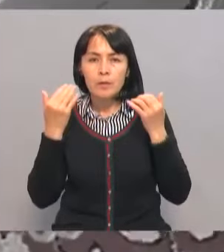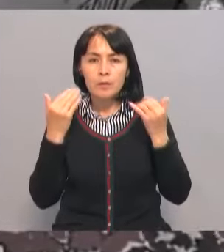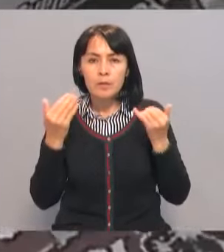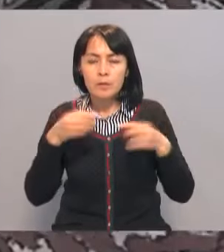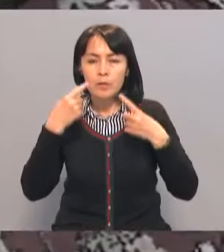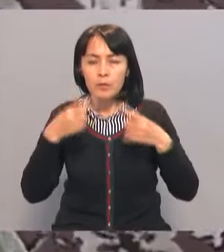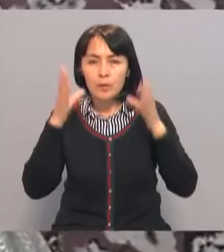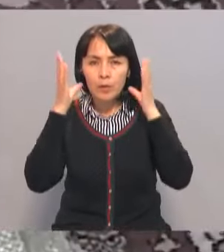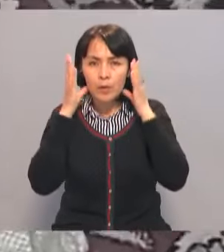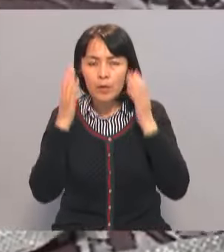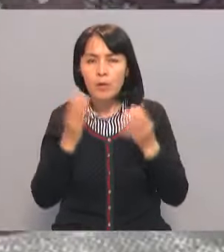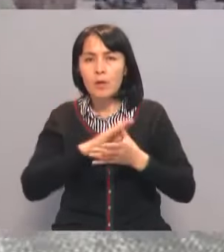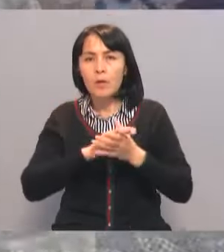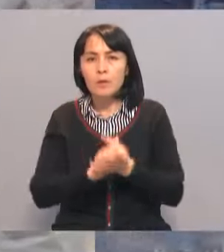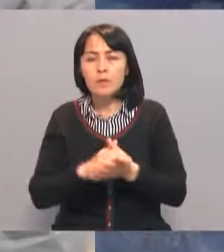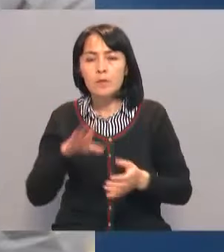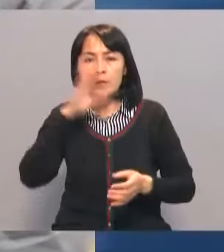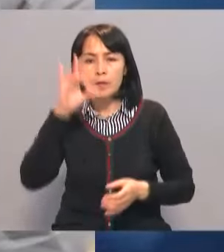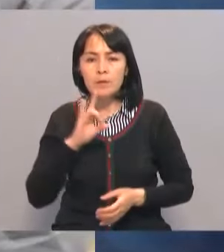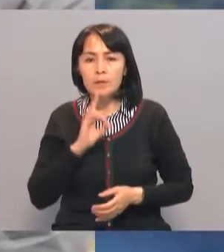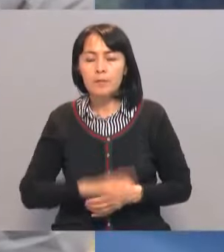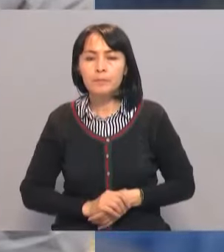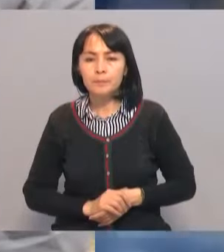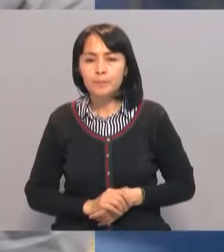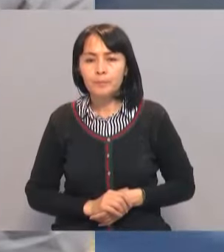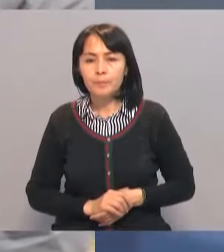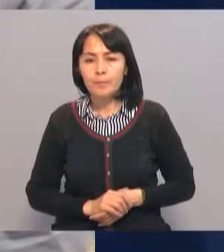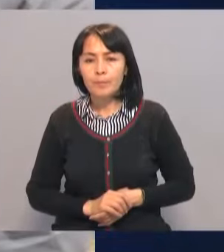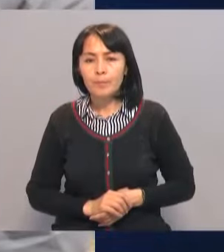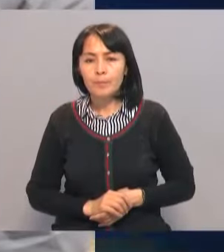общественного или религиозного объединения УКРК». Ернур Бубиев, Диана Блязизнова, новости.